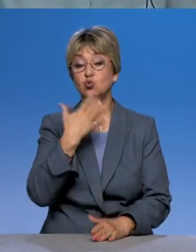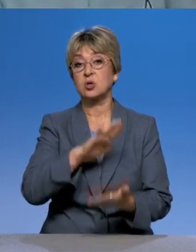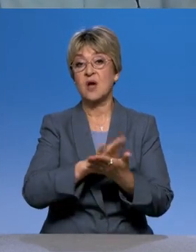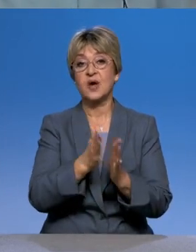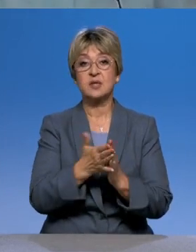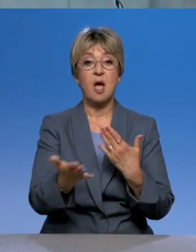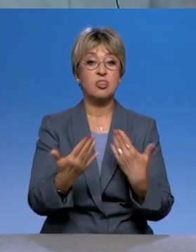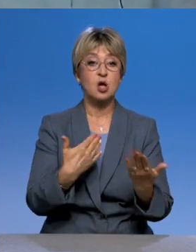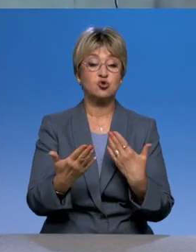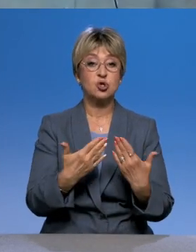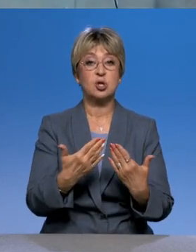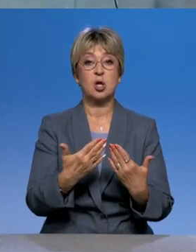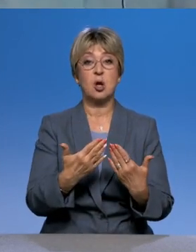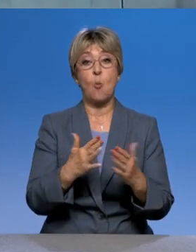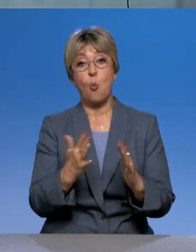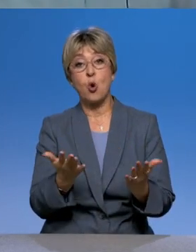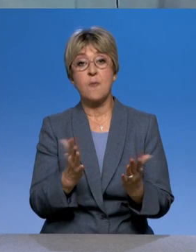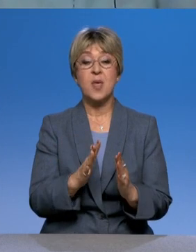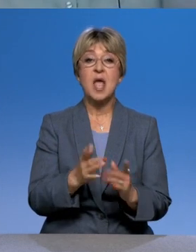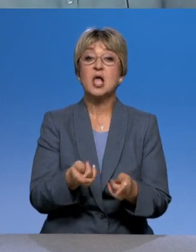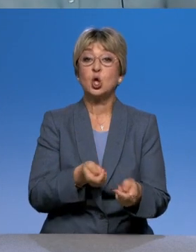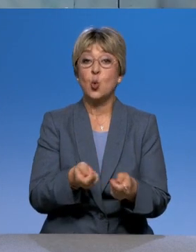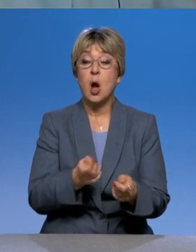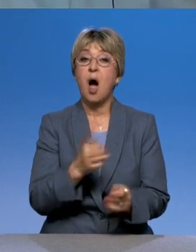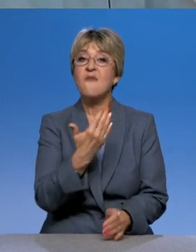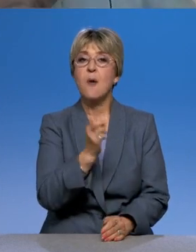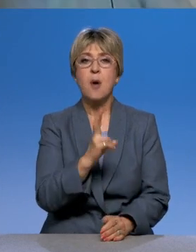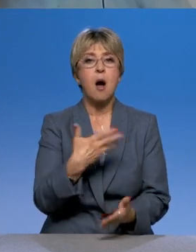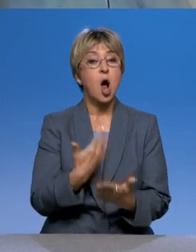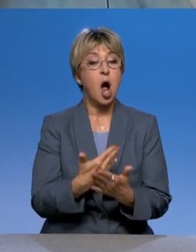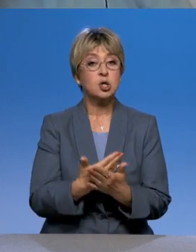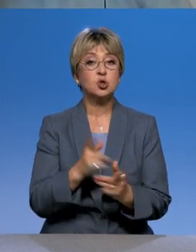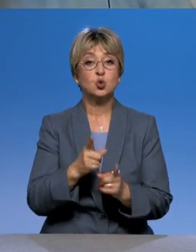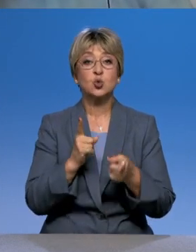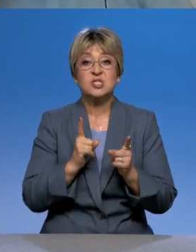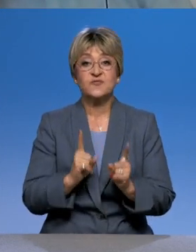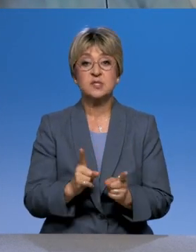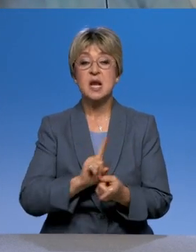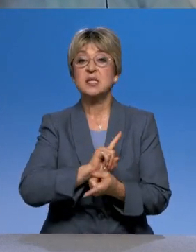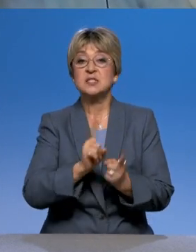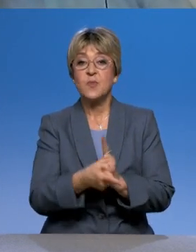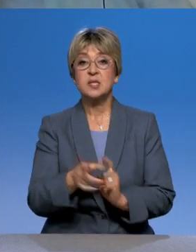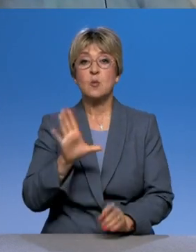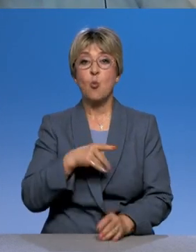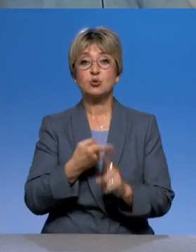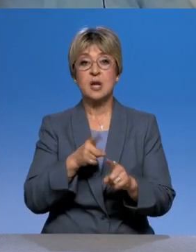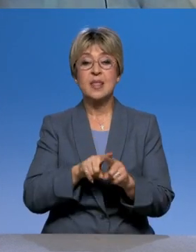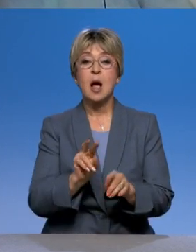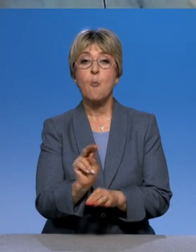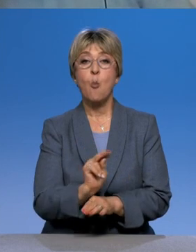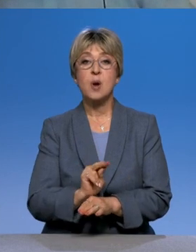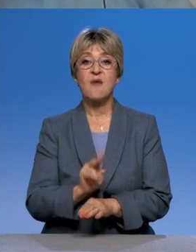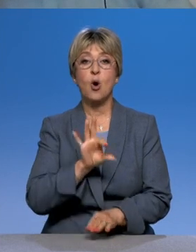у всех регулировалось более-менее. А на самом деле, вот как вам кажется, что действительно изменится после вот этих вот поправок от